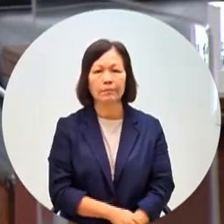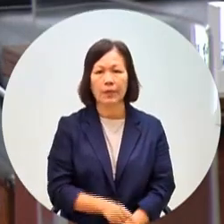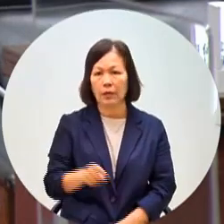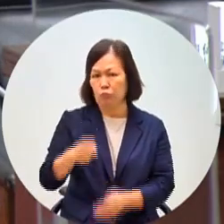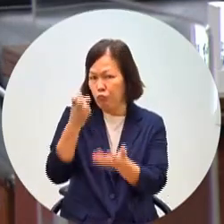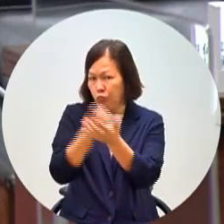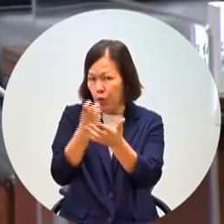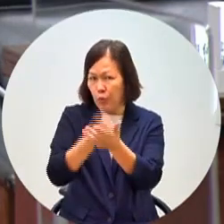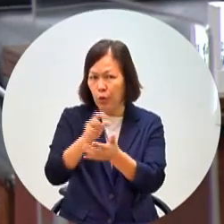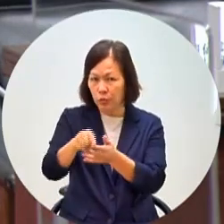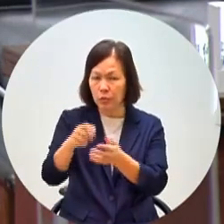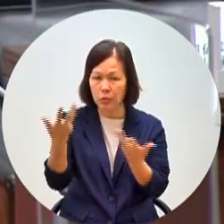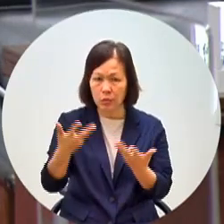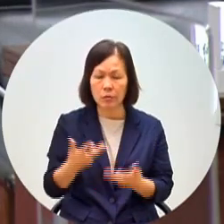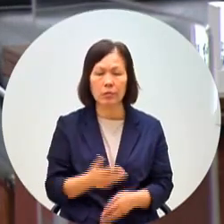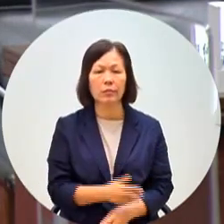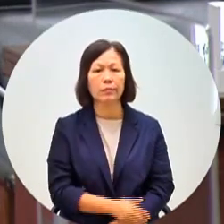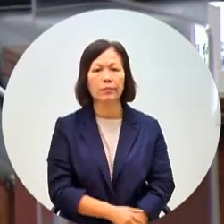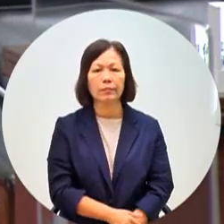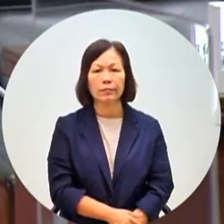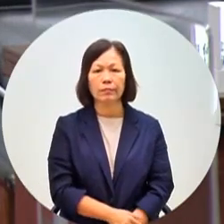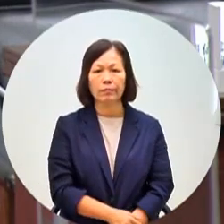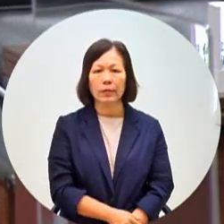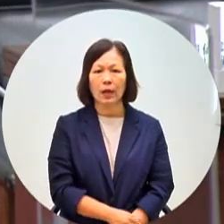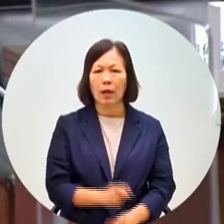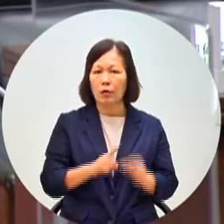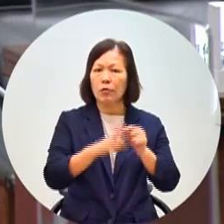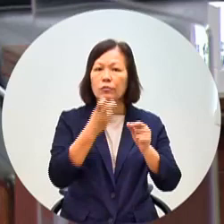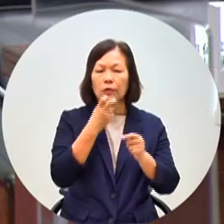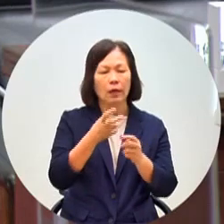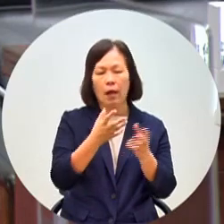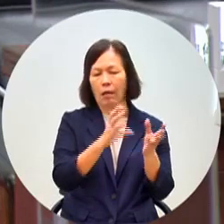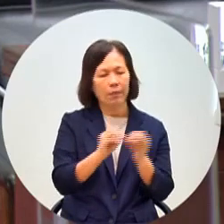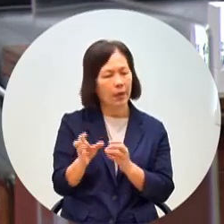严重的东西，中央没有办法，